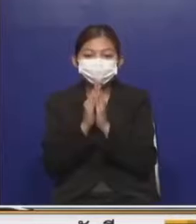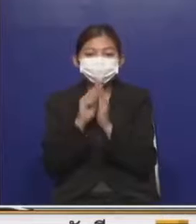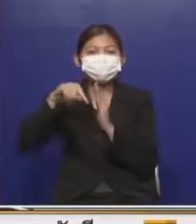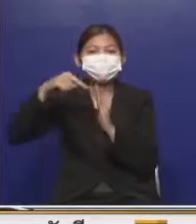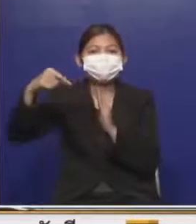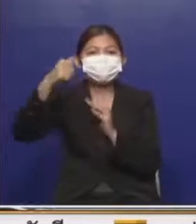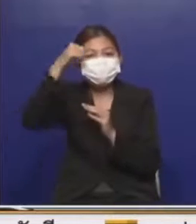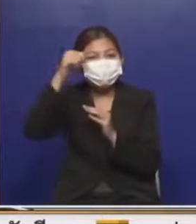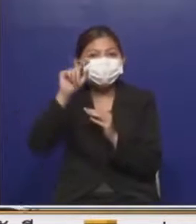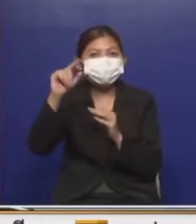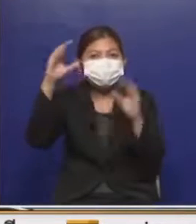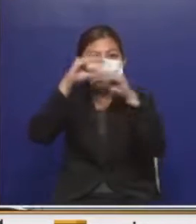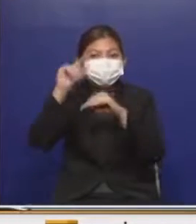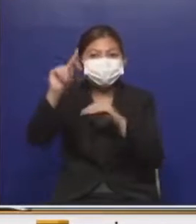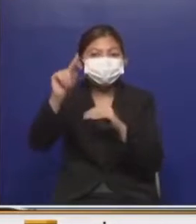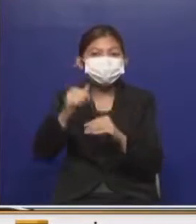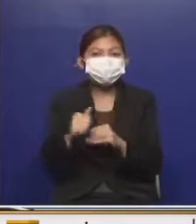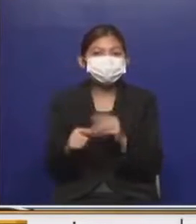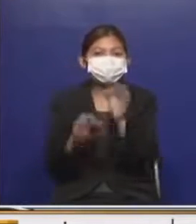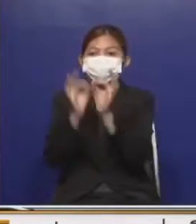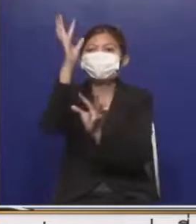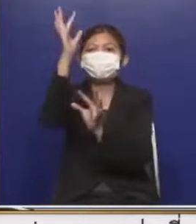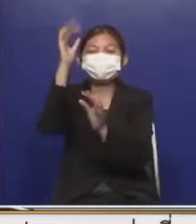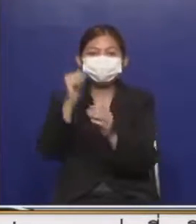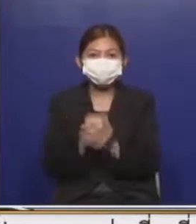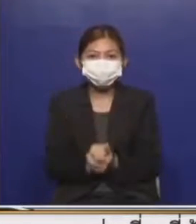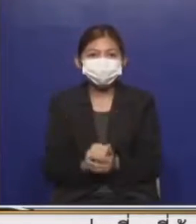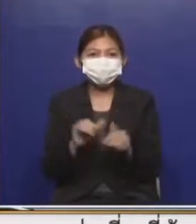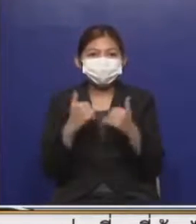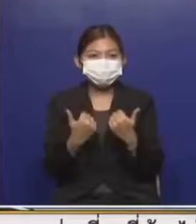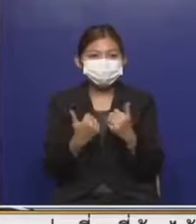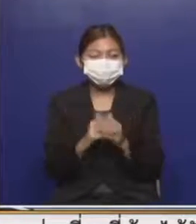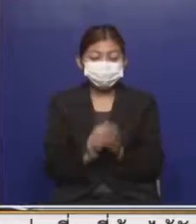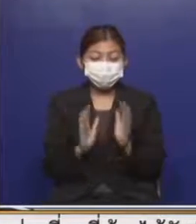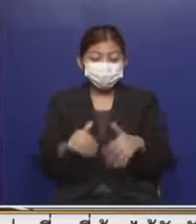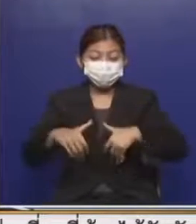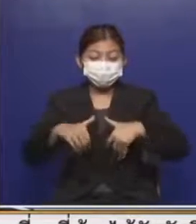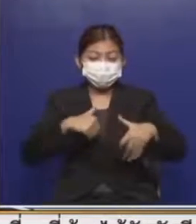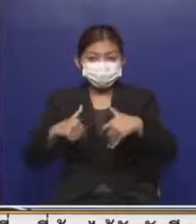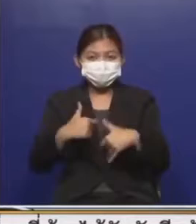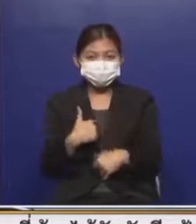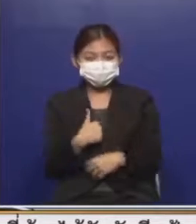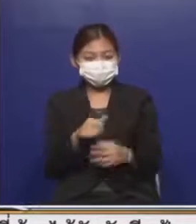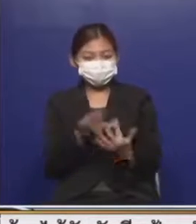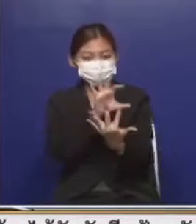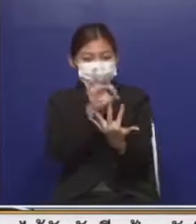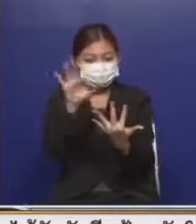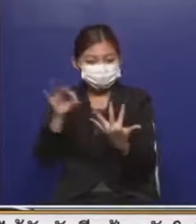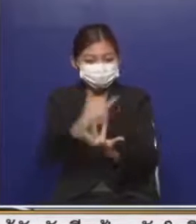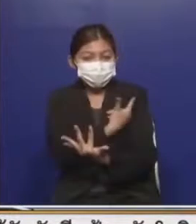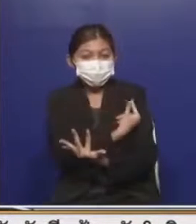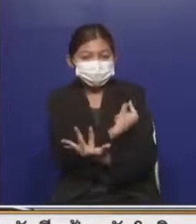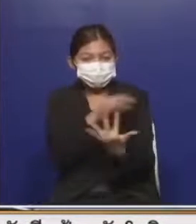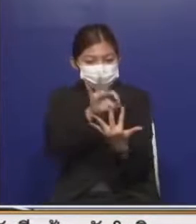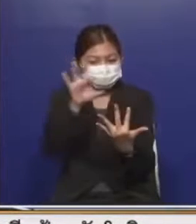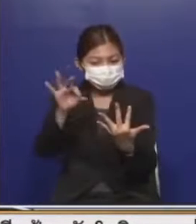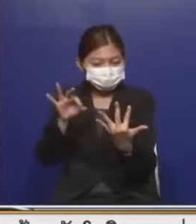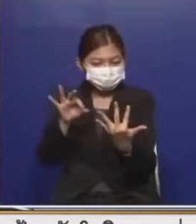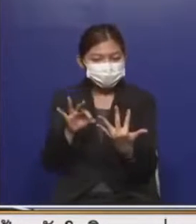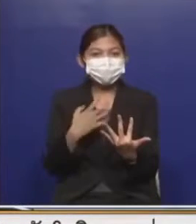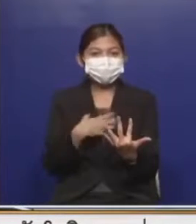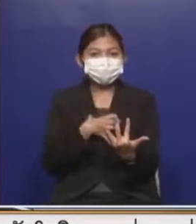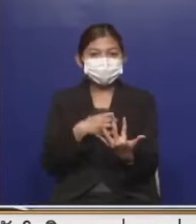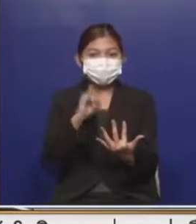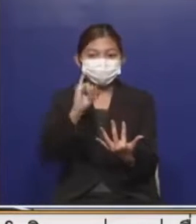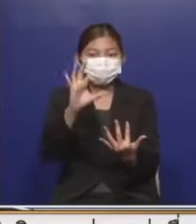แล้วเลิกสัทีครั กับ การสื่อสารในทำนอง แดกดนประชาชน ทเขาากจะเลือกฉีด วัคซีนพอประชาชนเขา อยจะฉดไเซอร์